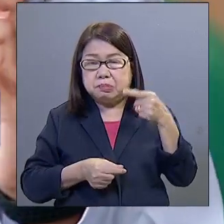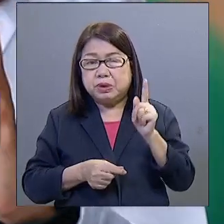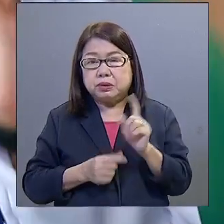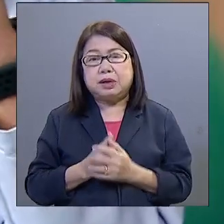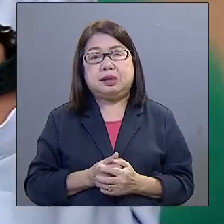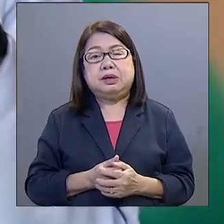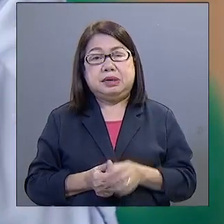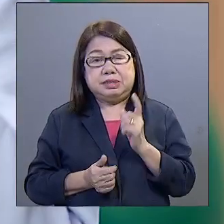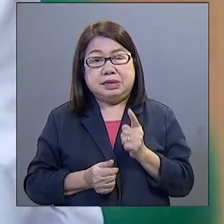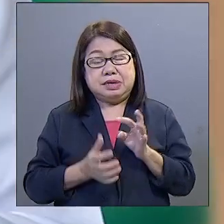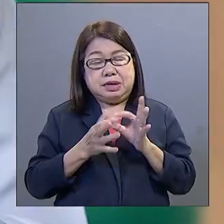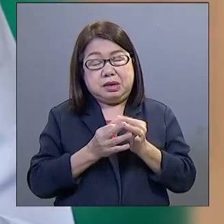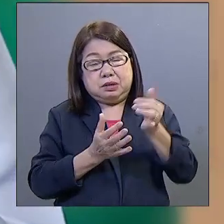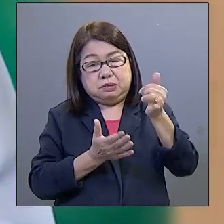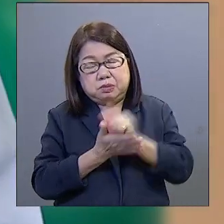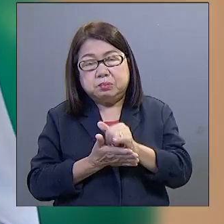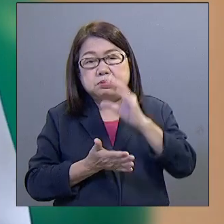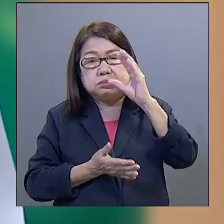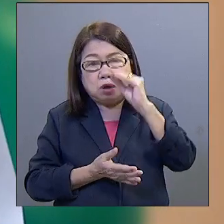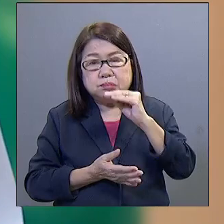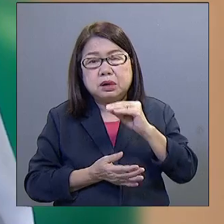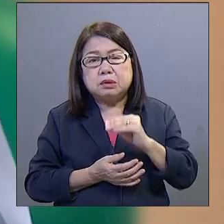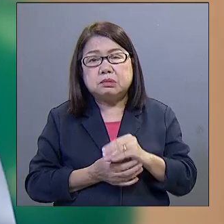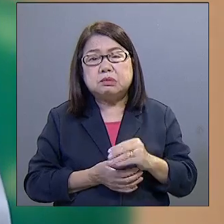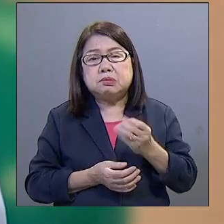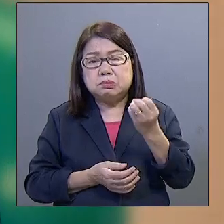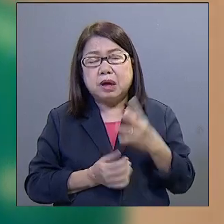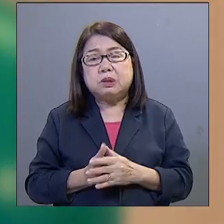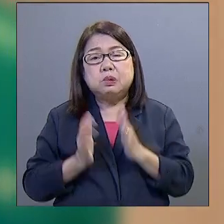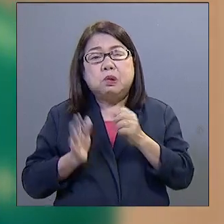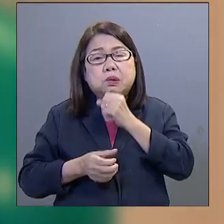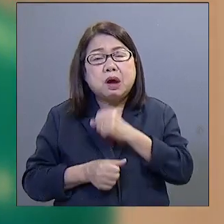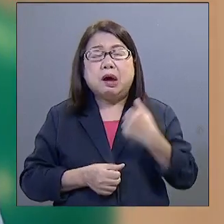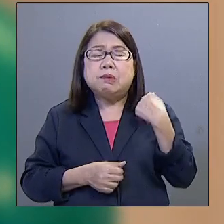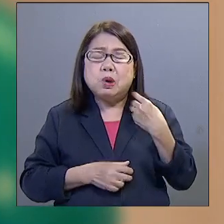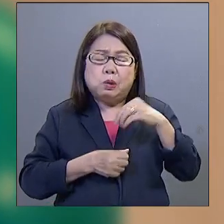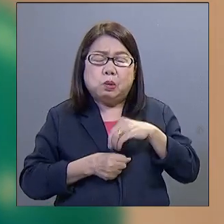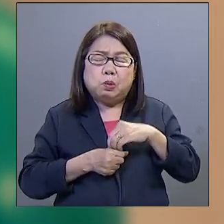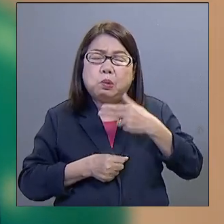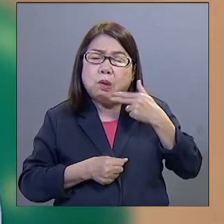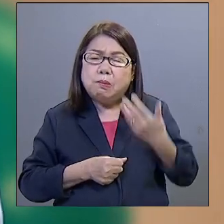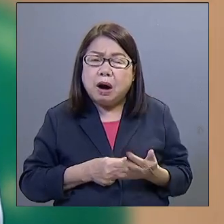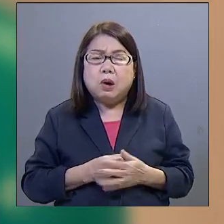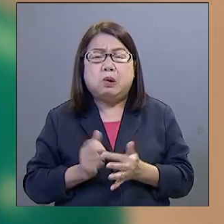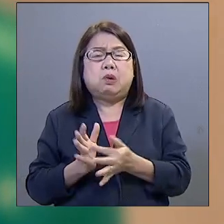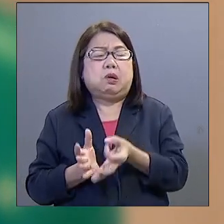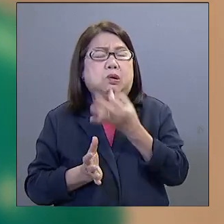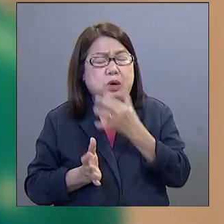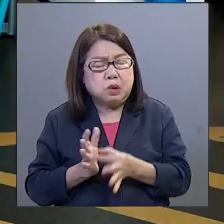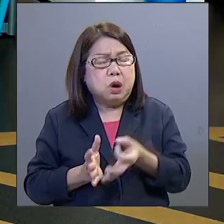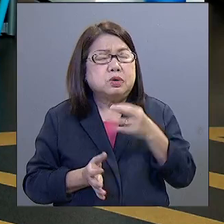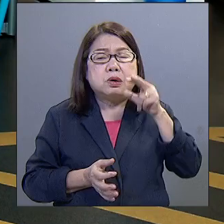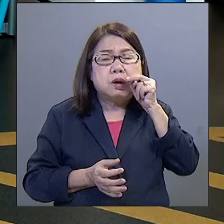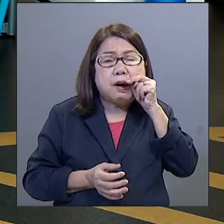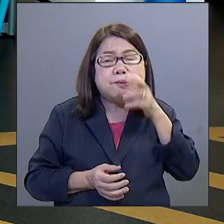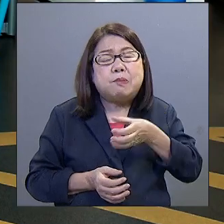การการล้มเนี่ยพบในตอนกลางคืนได้ด้วยค่ะเพราะว่าผู้สูงอายุเนี่ยถ้ามีเรื่องเบาหวานหรือว่าทานยาเยอะๆทานน้ำเยอะๆตอนกลางคืน